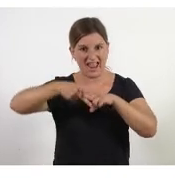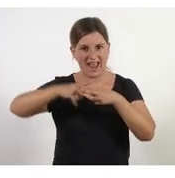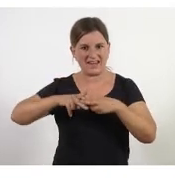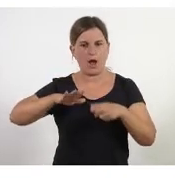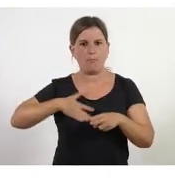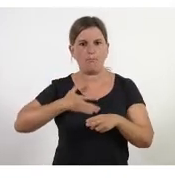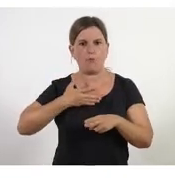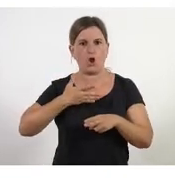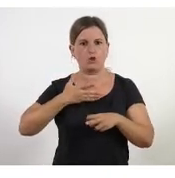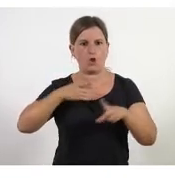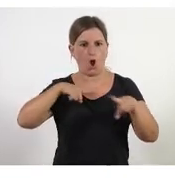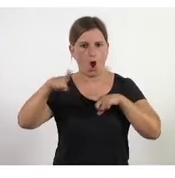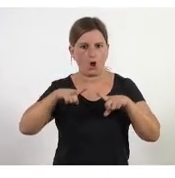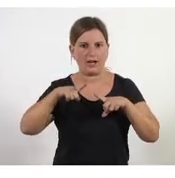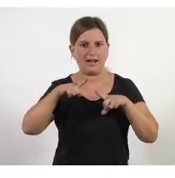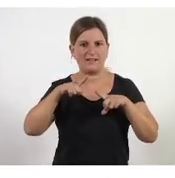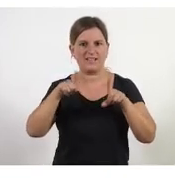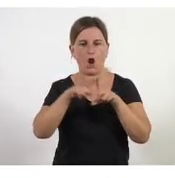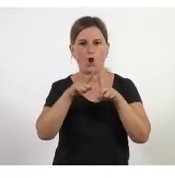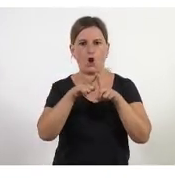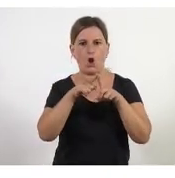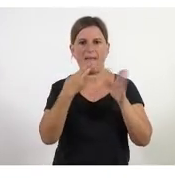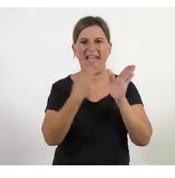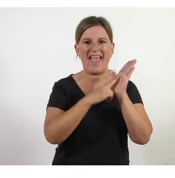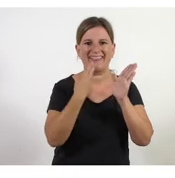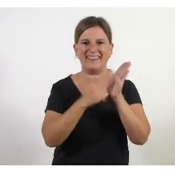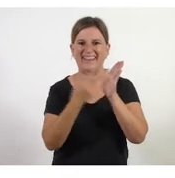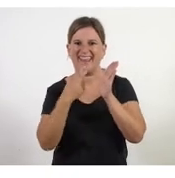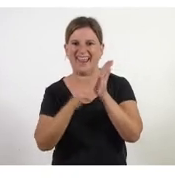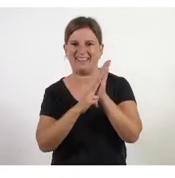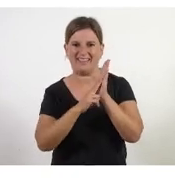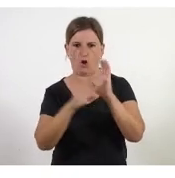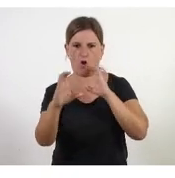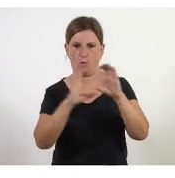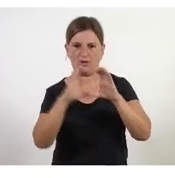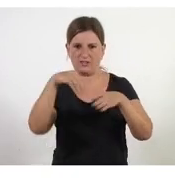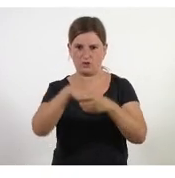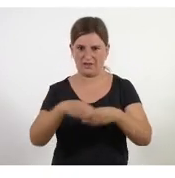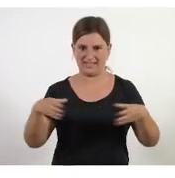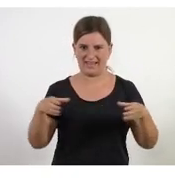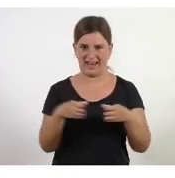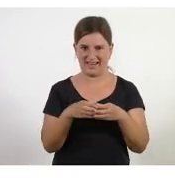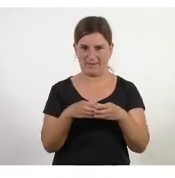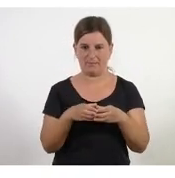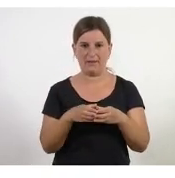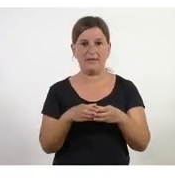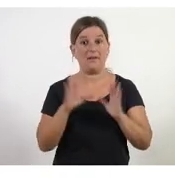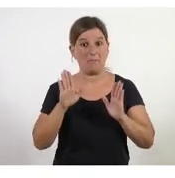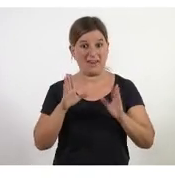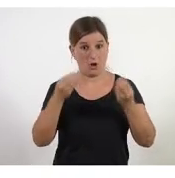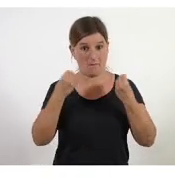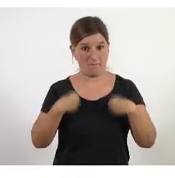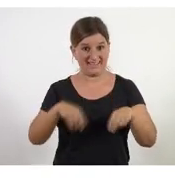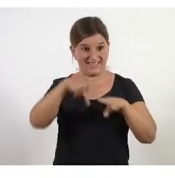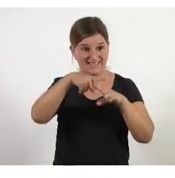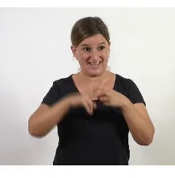permet etiquetar i tenir ordre a les converses dintre de l'equip. Però aquí veiem dues diferències, que de les eines que hem